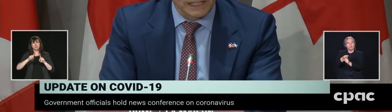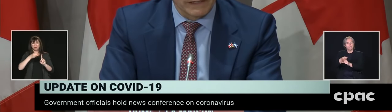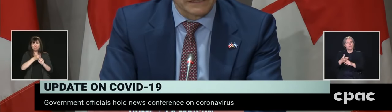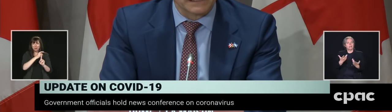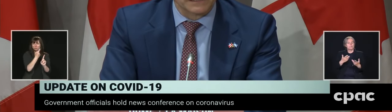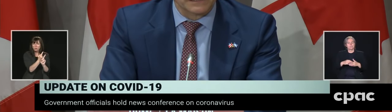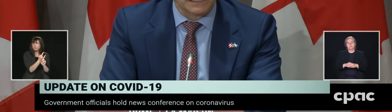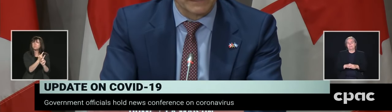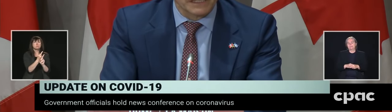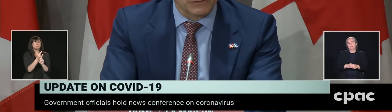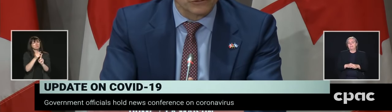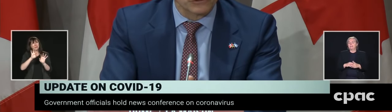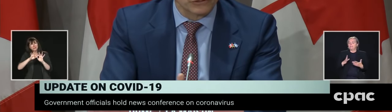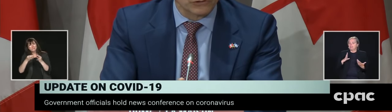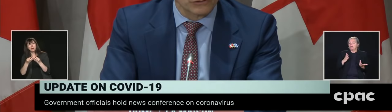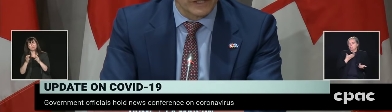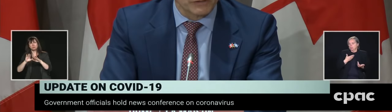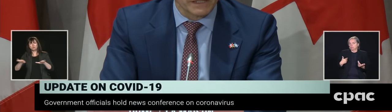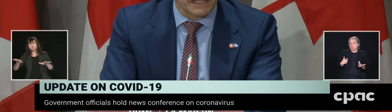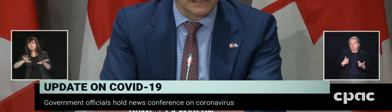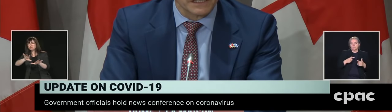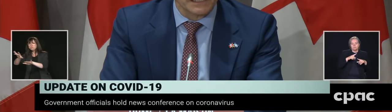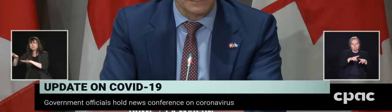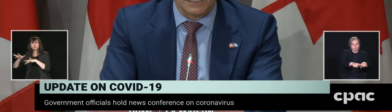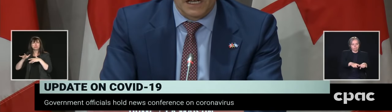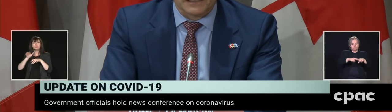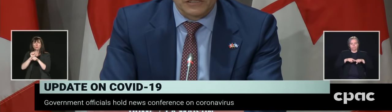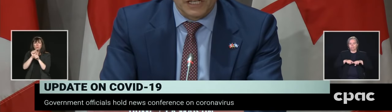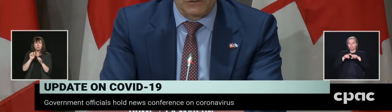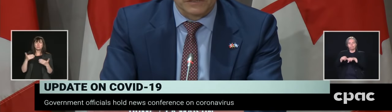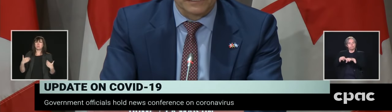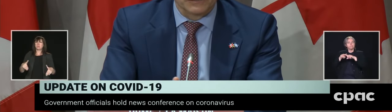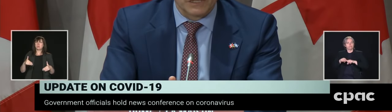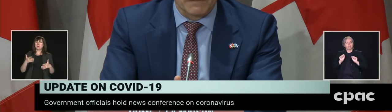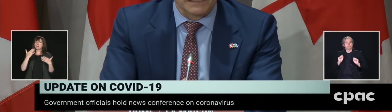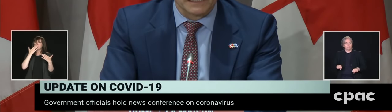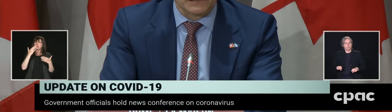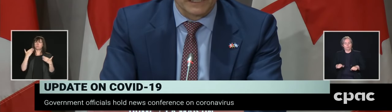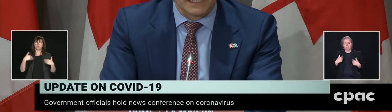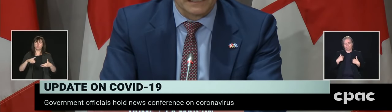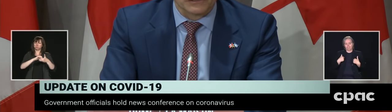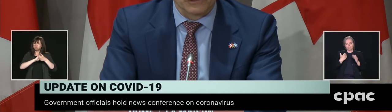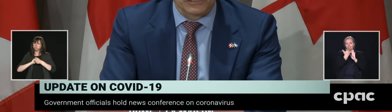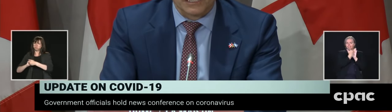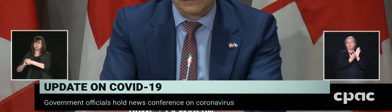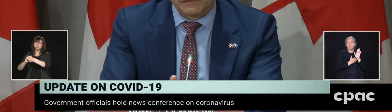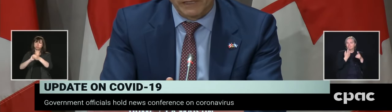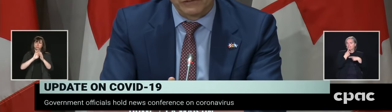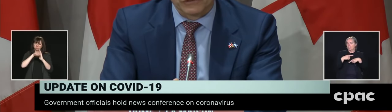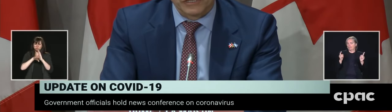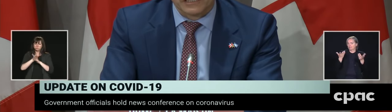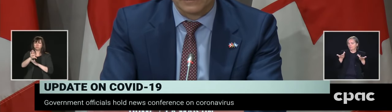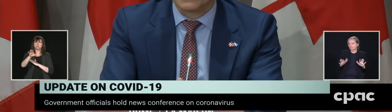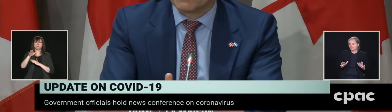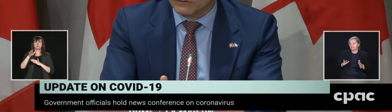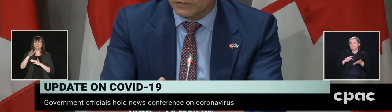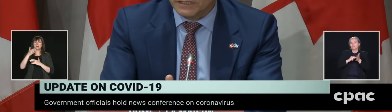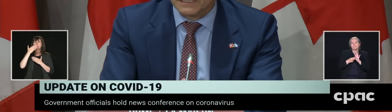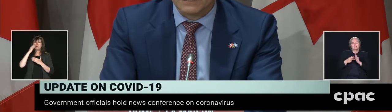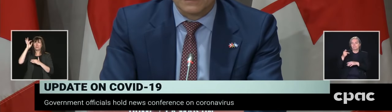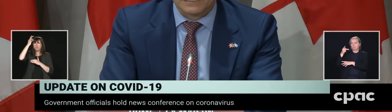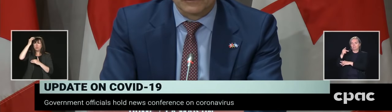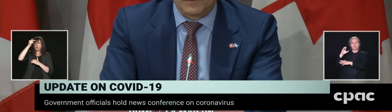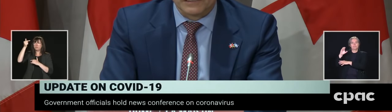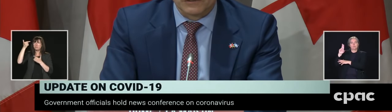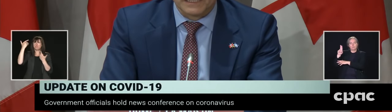passer à travers cette crise avec les mesures que le gouvernement canadien a déjà annoncées, soit la prestation canadienne d'urgence, les prêts d'urgence, mais